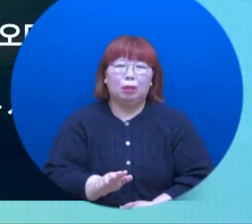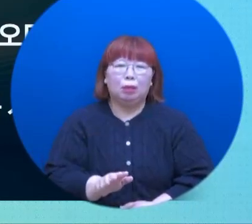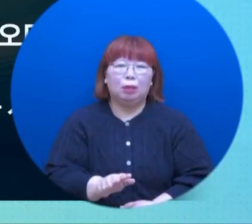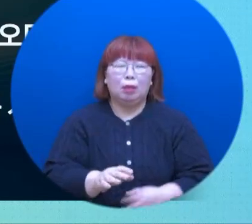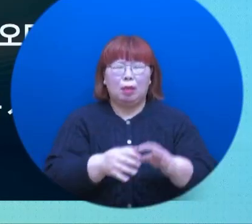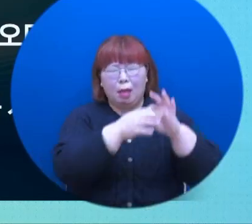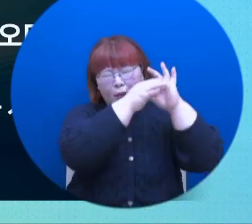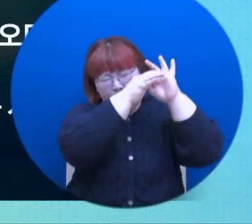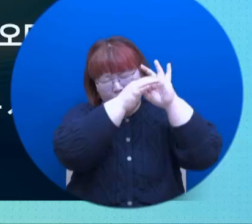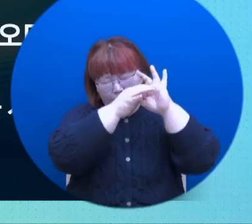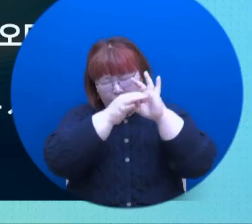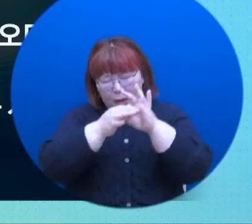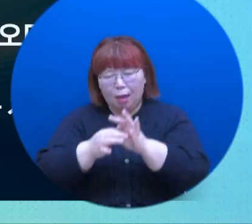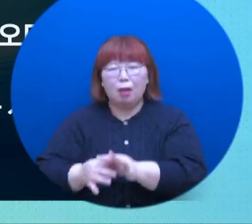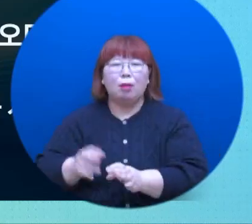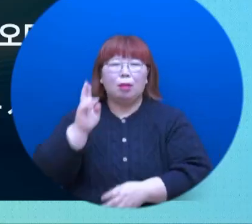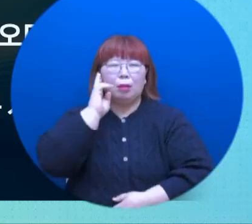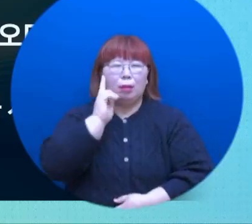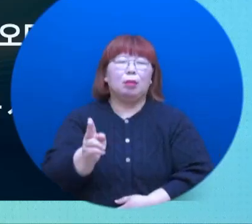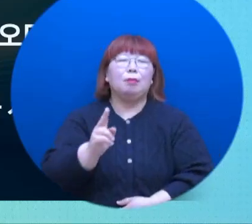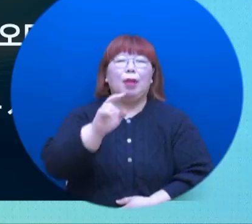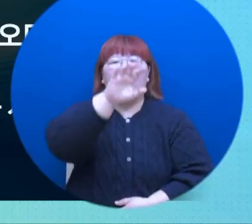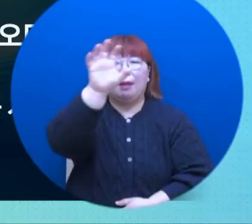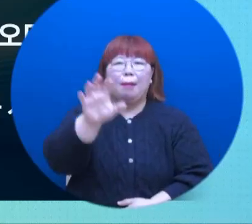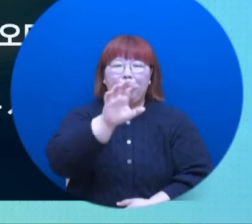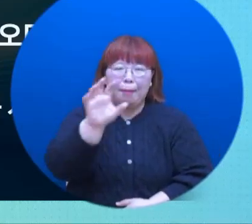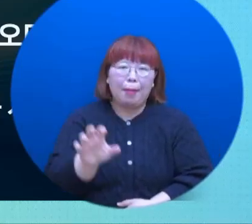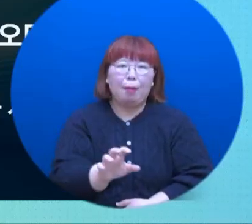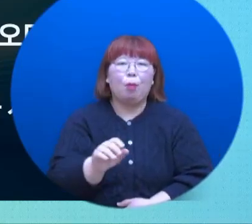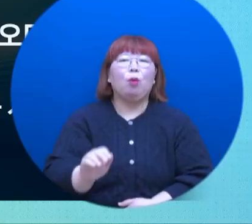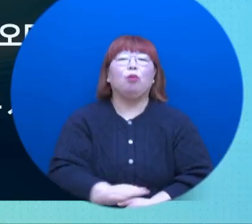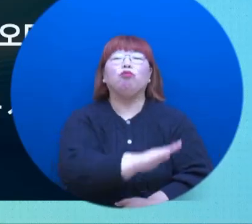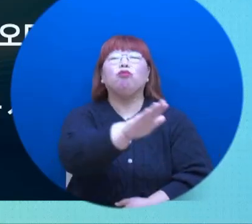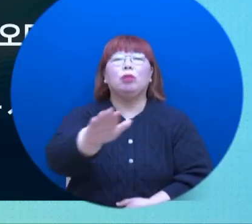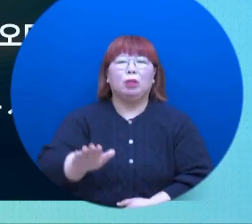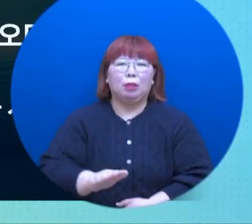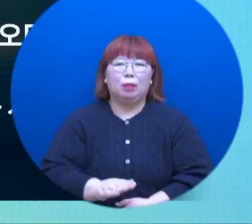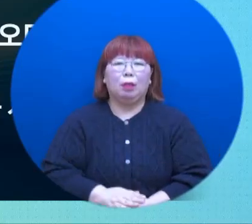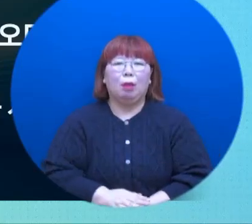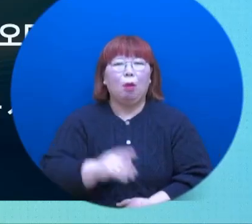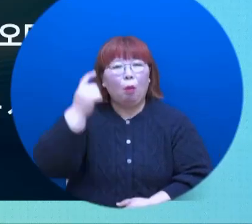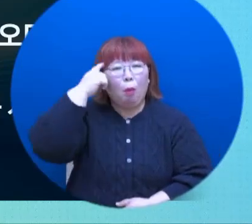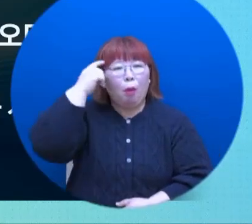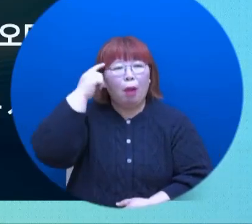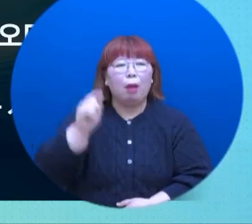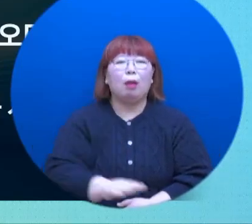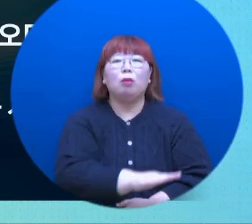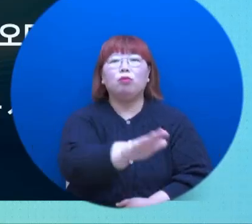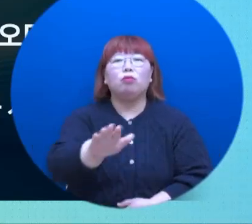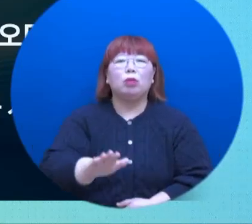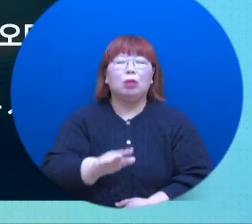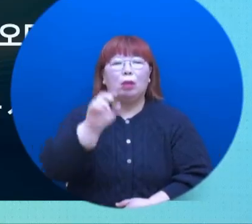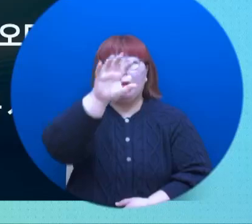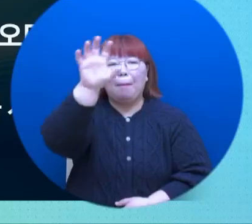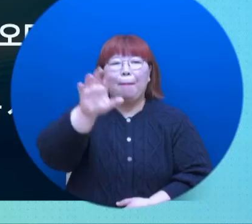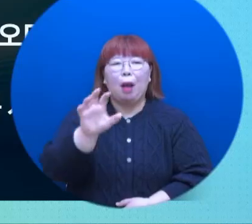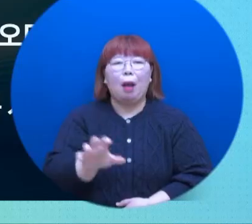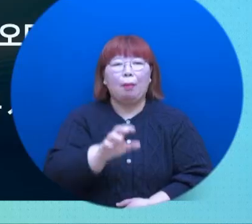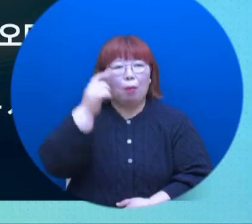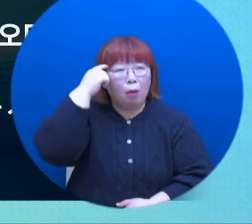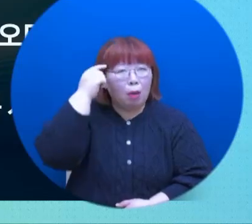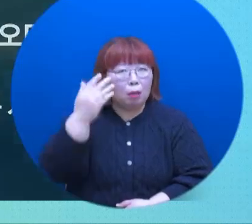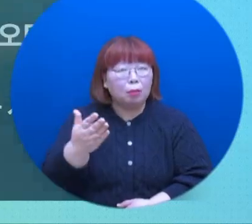지나치다 싶을 만큼 계속해서 우리를 강조하십니다. 왜 우리를 강조하실까요? 왜 하늘에